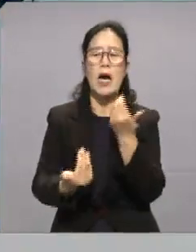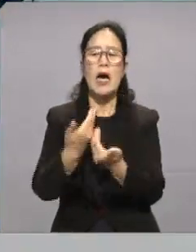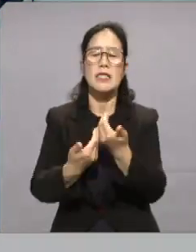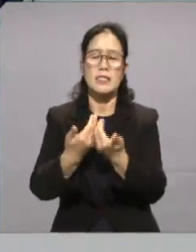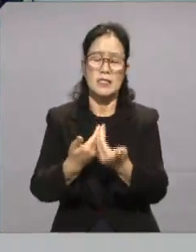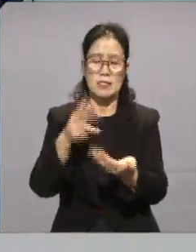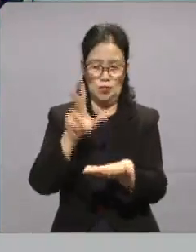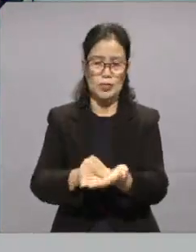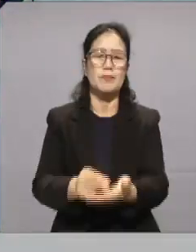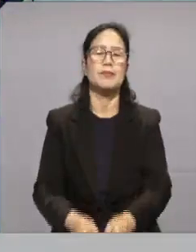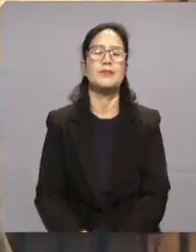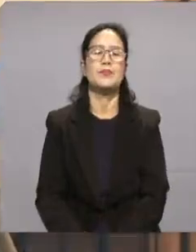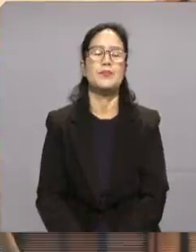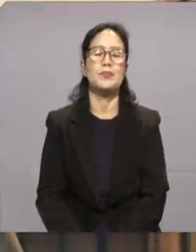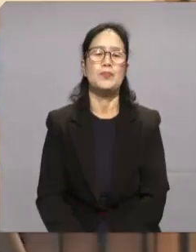황